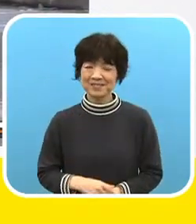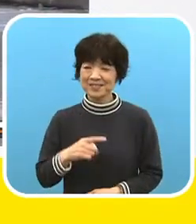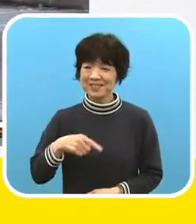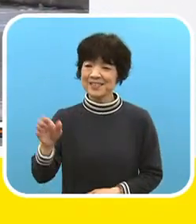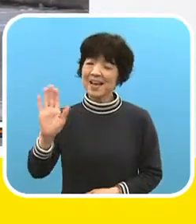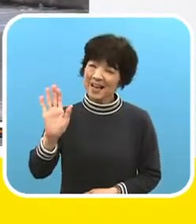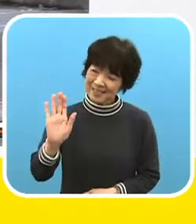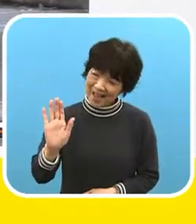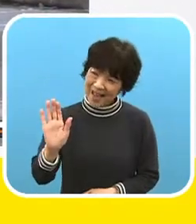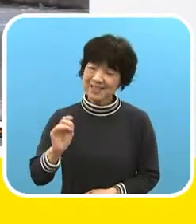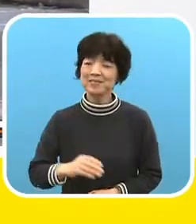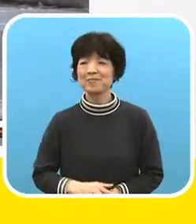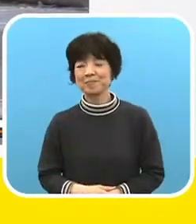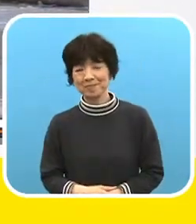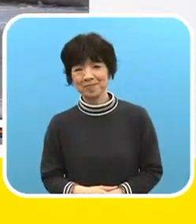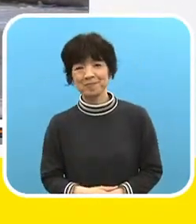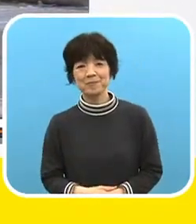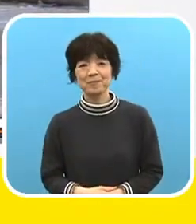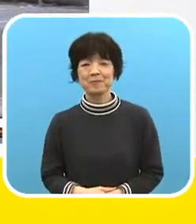おはようい ってらっしゃい。